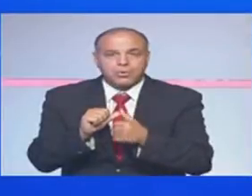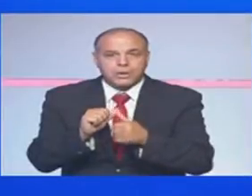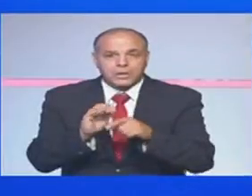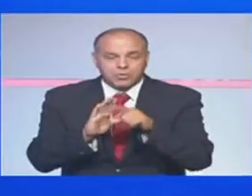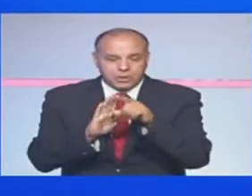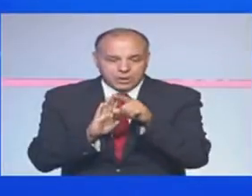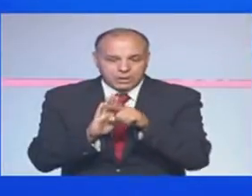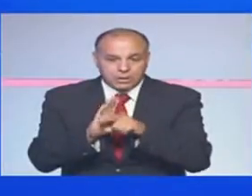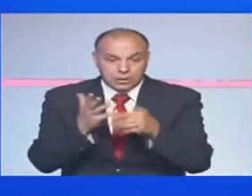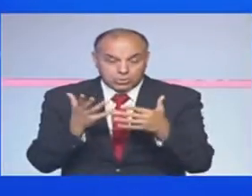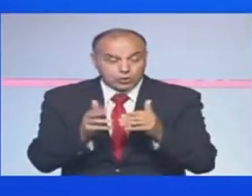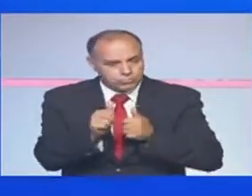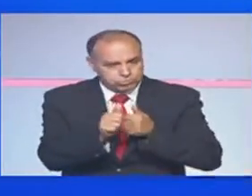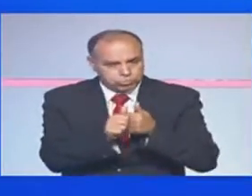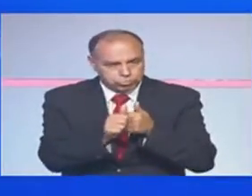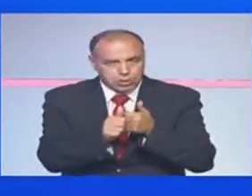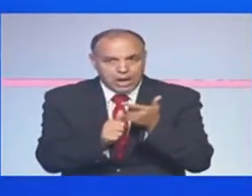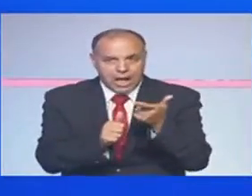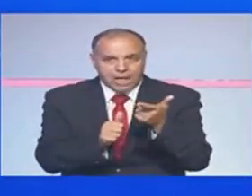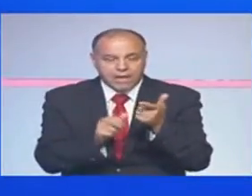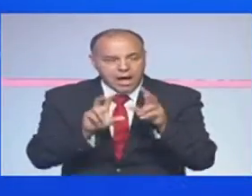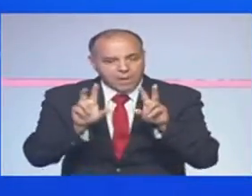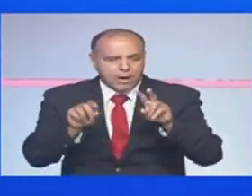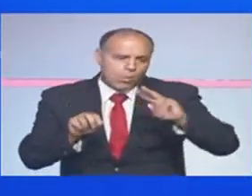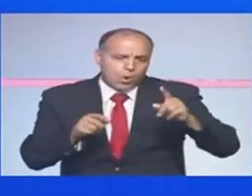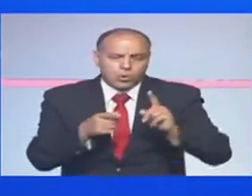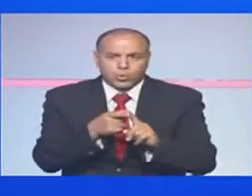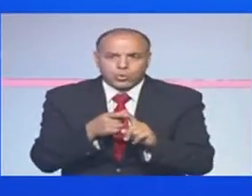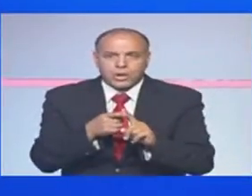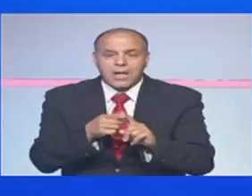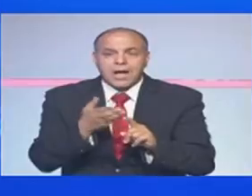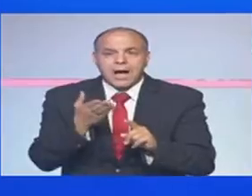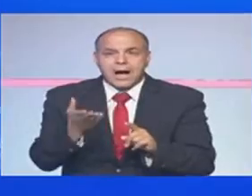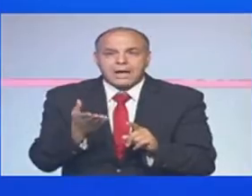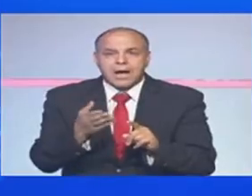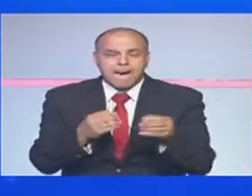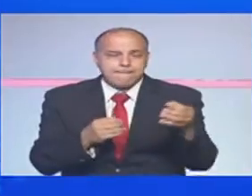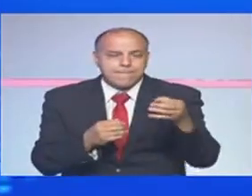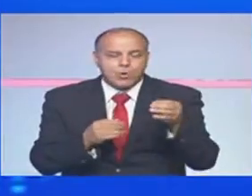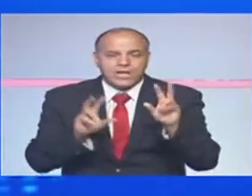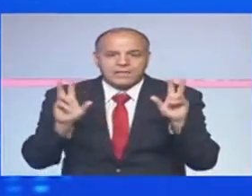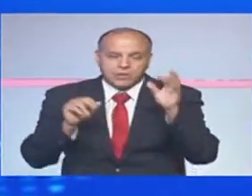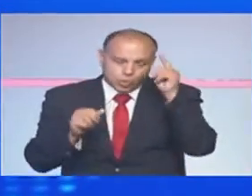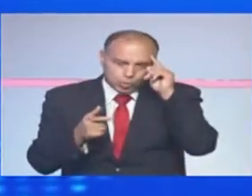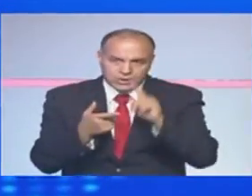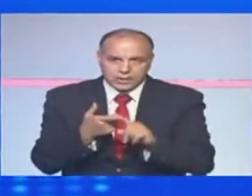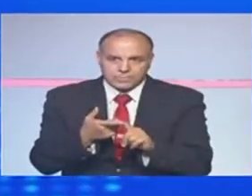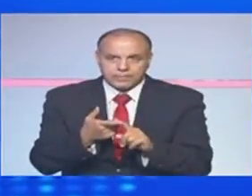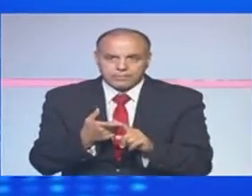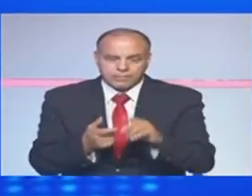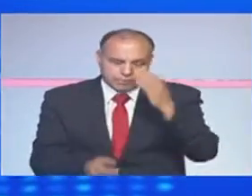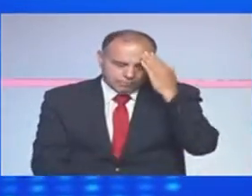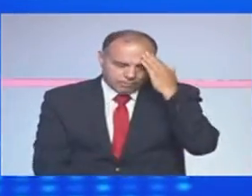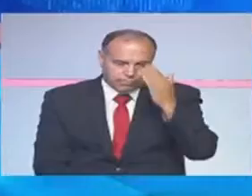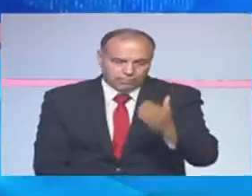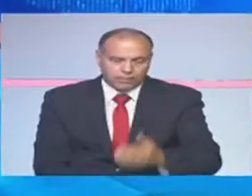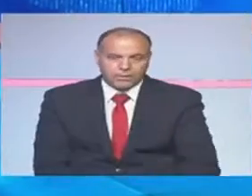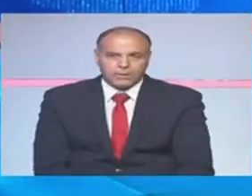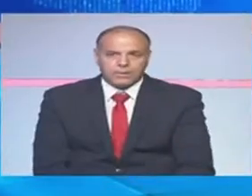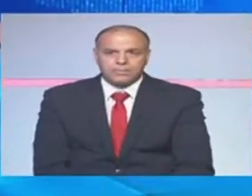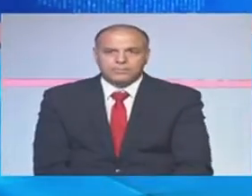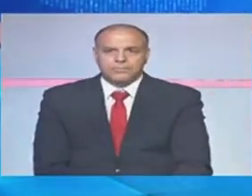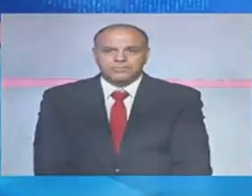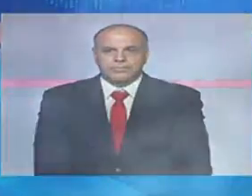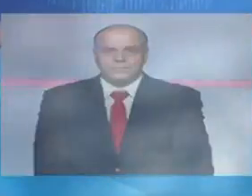ونشير الى انه بامكانكم متابعه هذه النشره وغيرها من الاخبار على موقع اتى الفداء التونسيه الى اللقاء